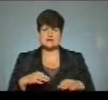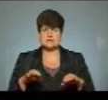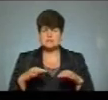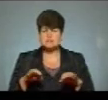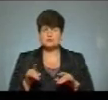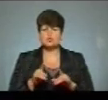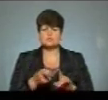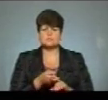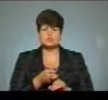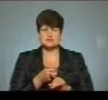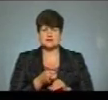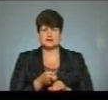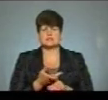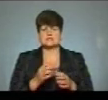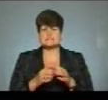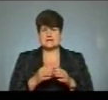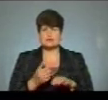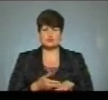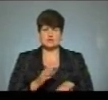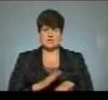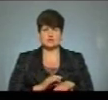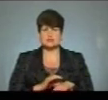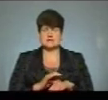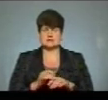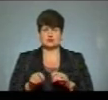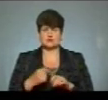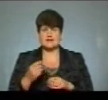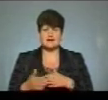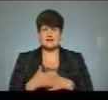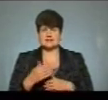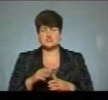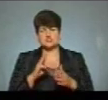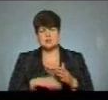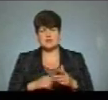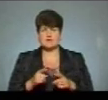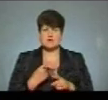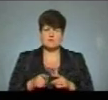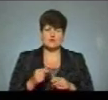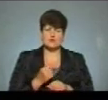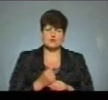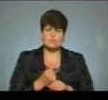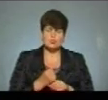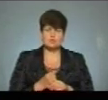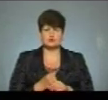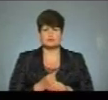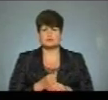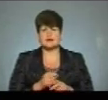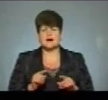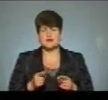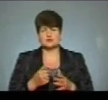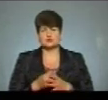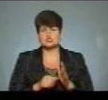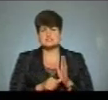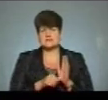що спричинило потерпілому середньої тяжкості тілесне ушкодження, карається штрафом або виправними роботами, арештом на строк до 6 місяців